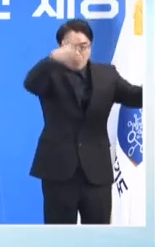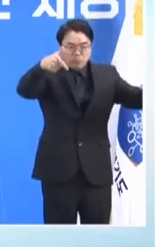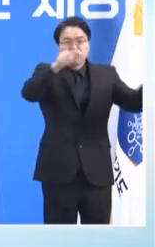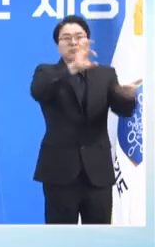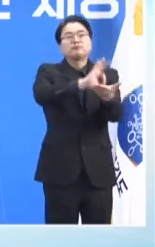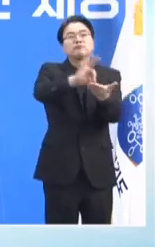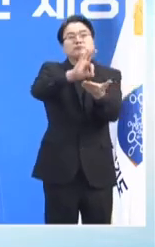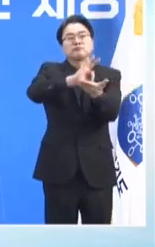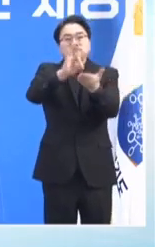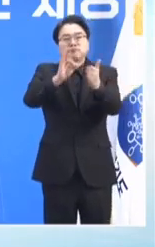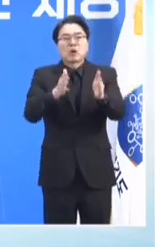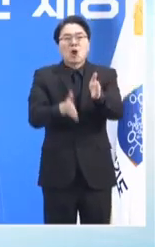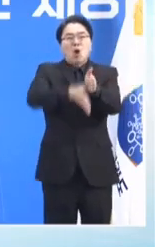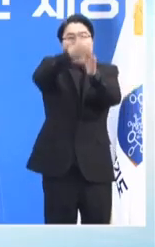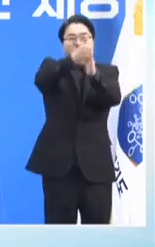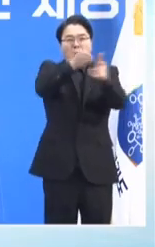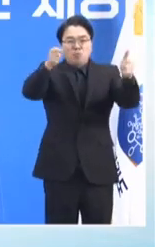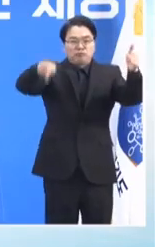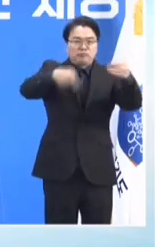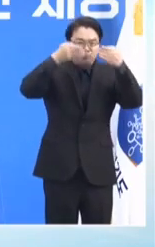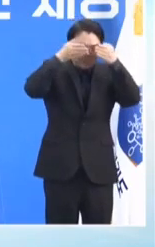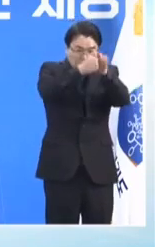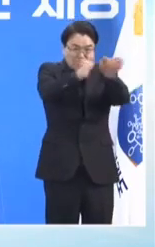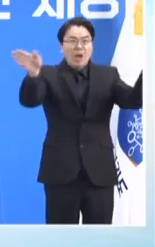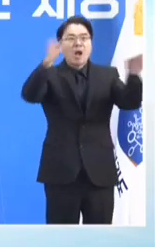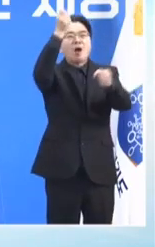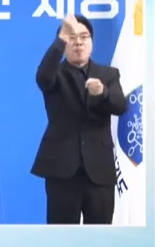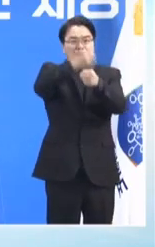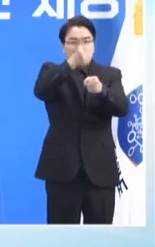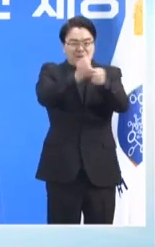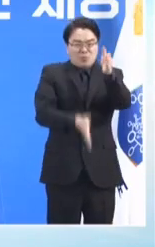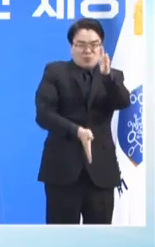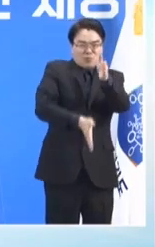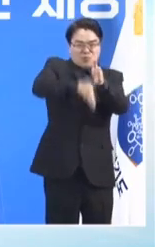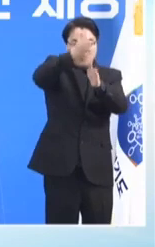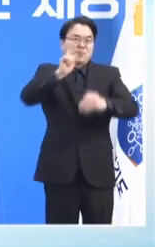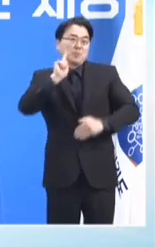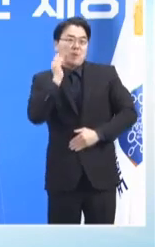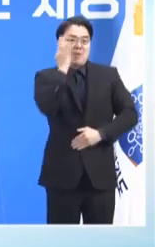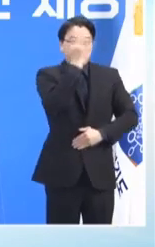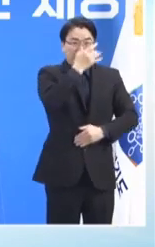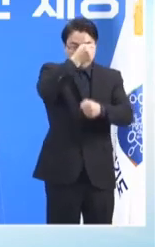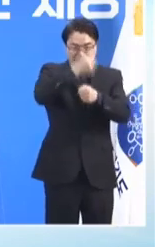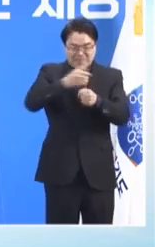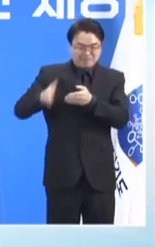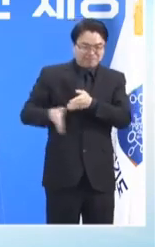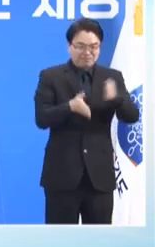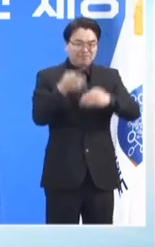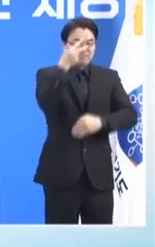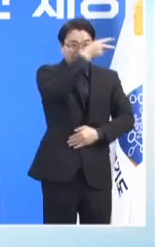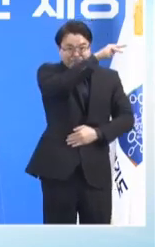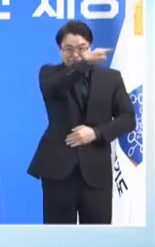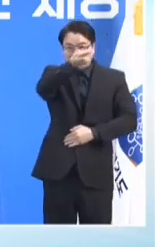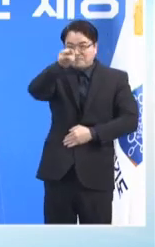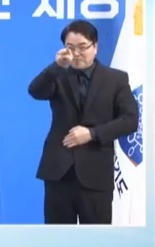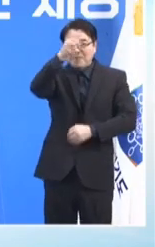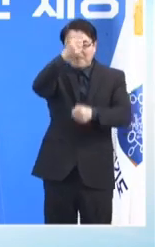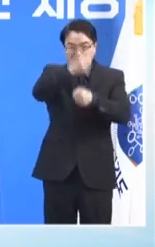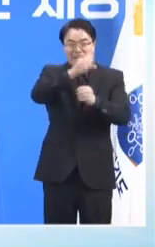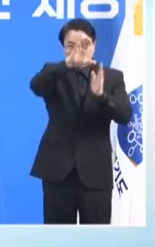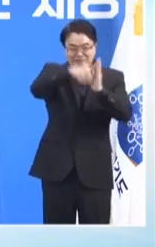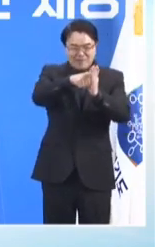활용되어 건물 내부에서의 개방감과 함께 도시 미관을 증진시키고 도로에서의 조망권과 도로 합류